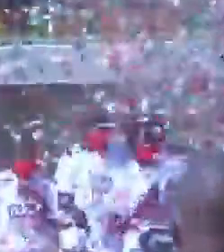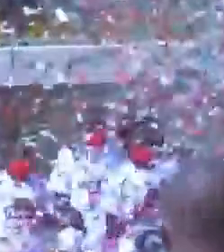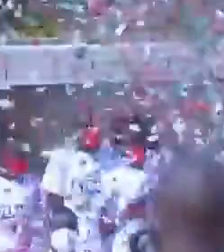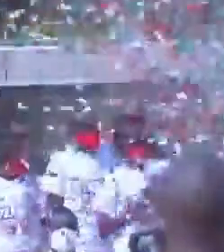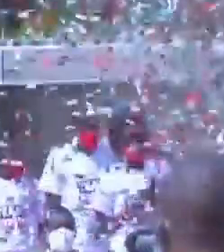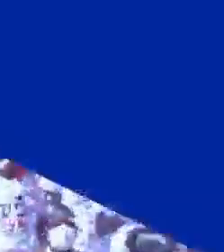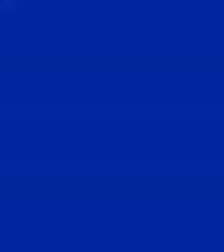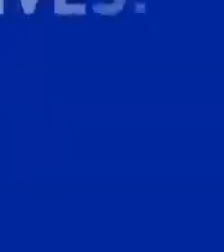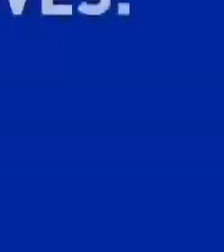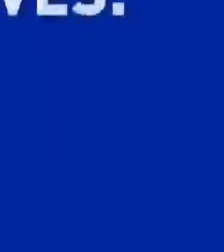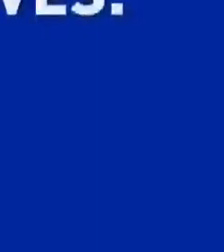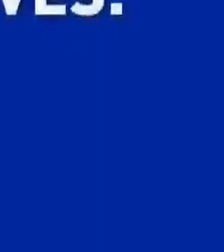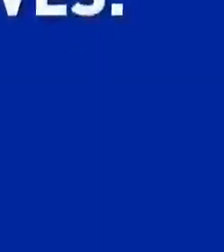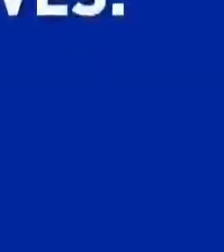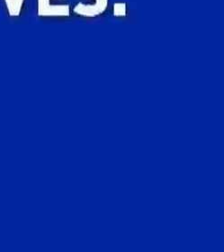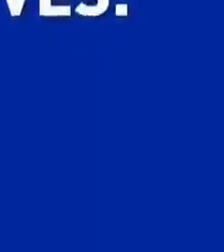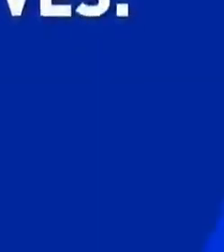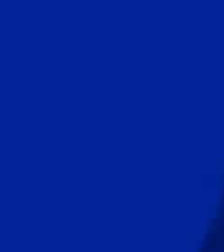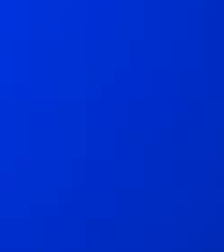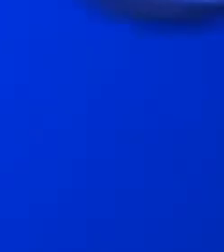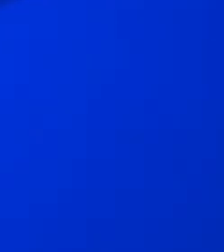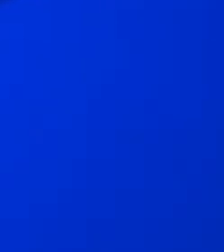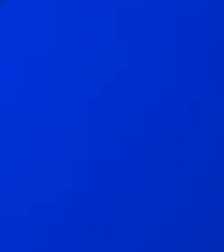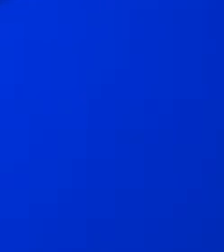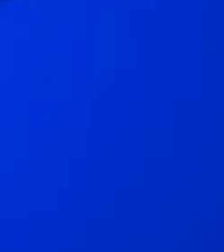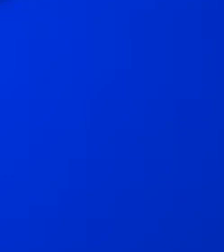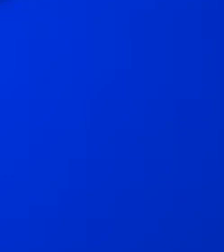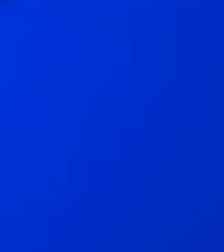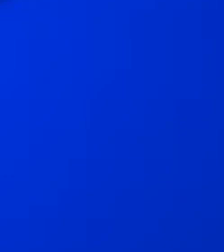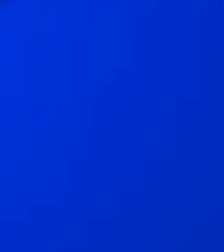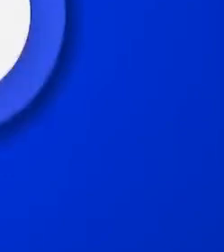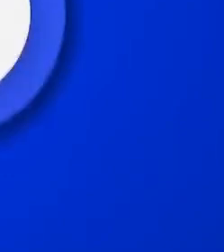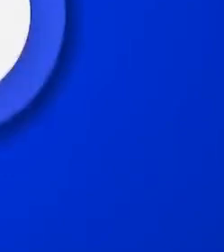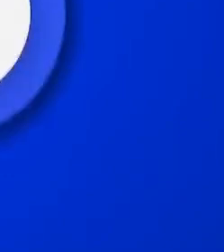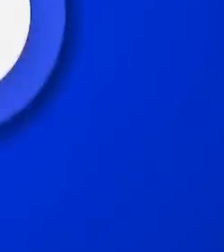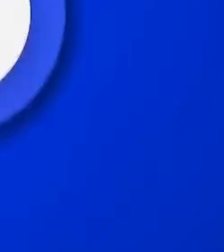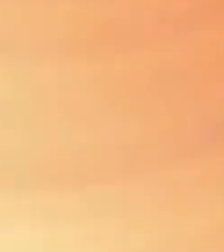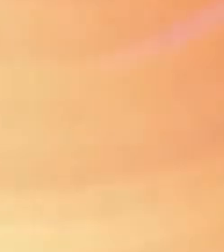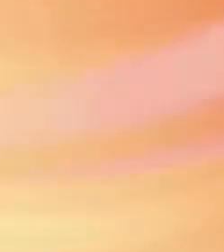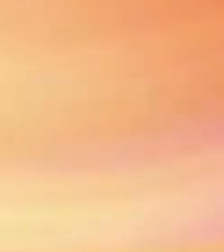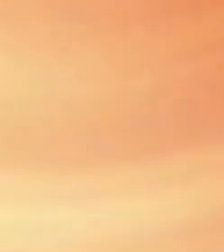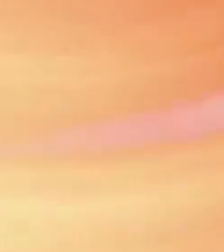us. Thank you for supporting Team Kenya at the Tokyo Olympics.